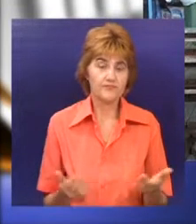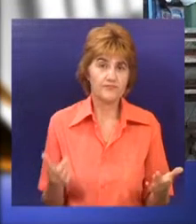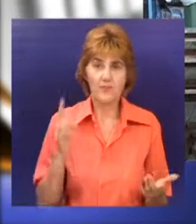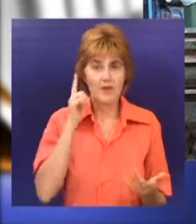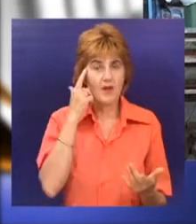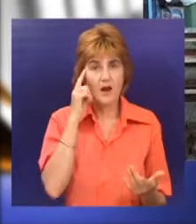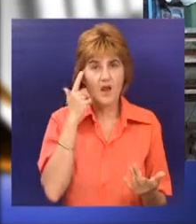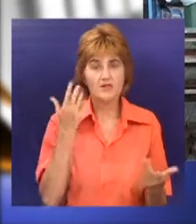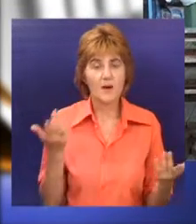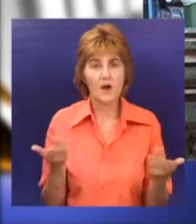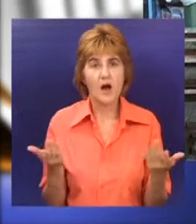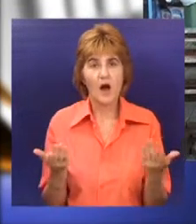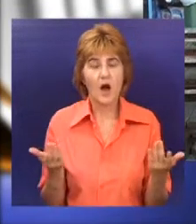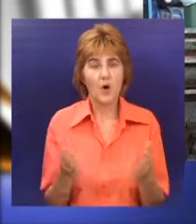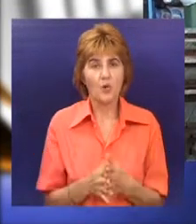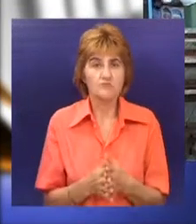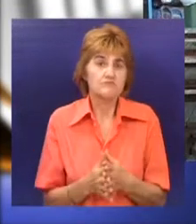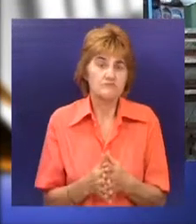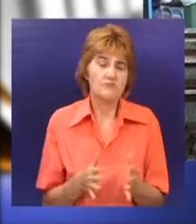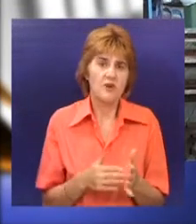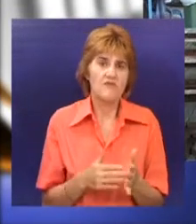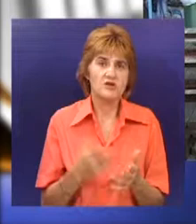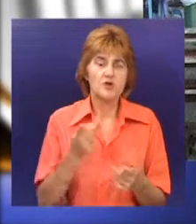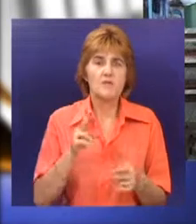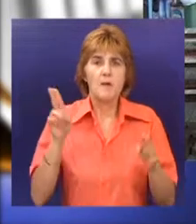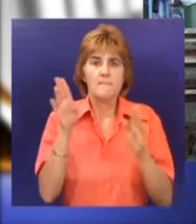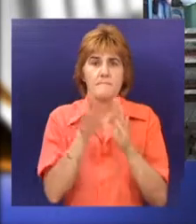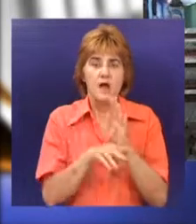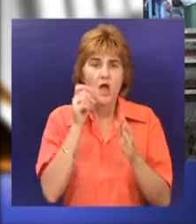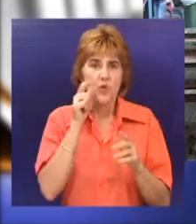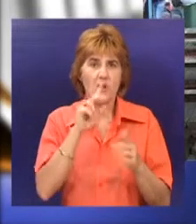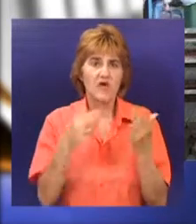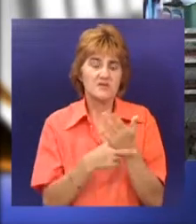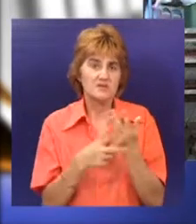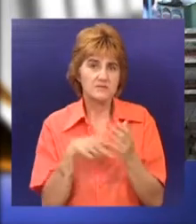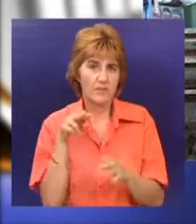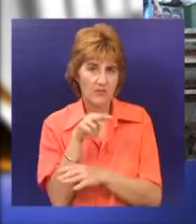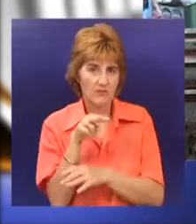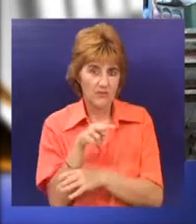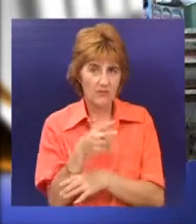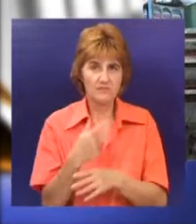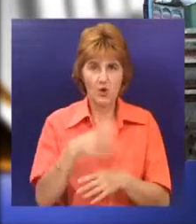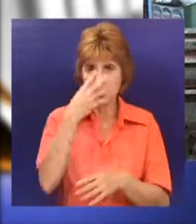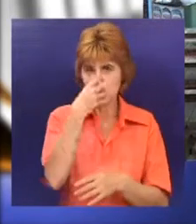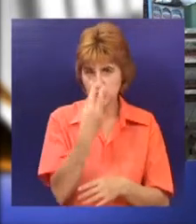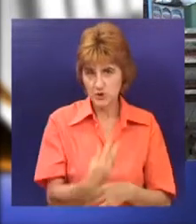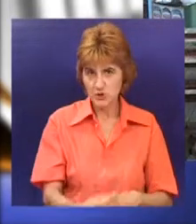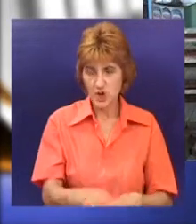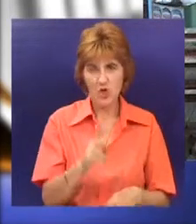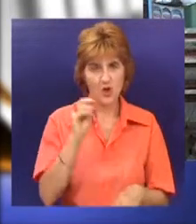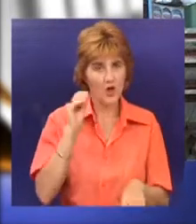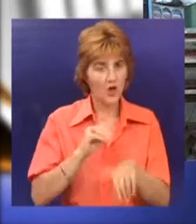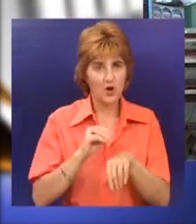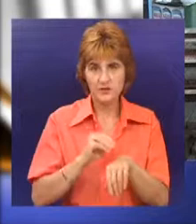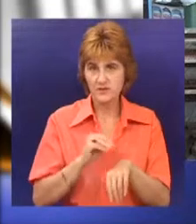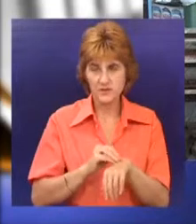ono, šta ja znam, potrebno da nije puno ljudi, da ne smetaju, zato što je slon vrlo osjetljiva životinja, što se tiče